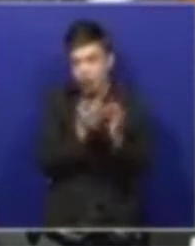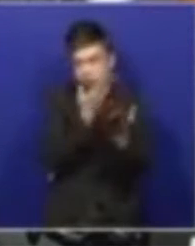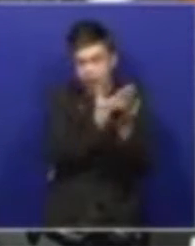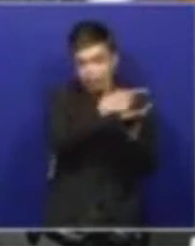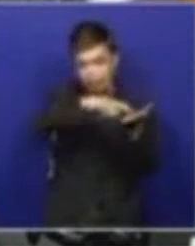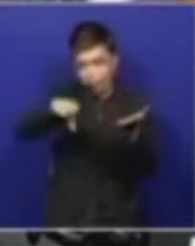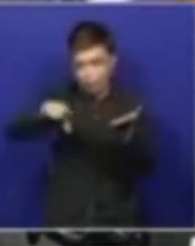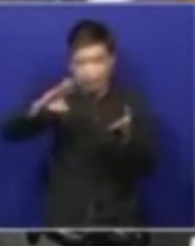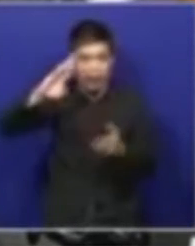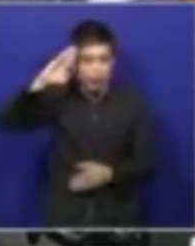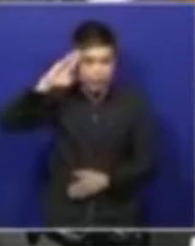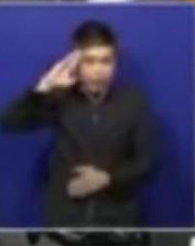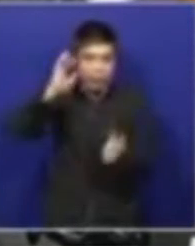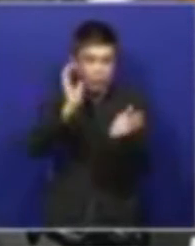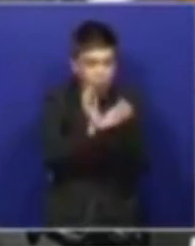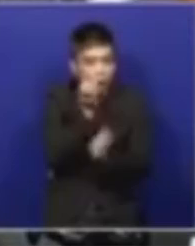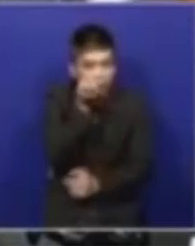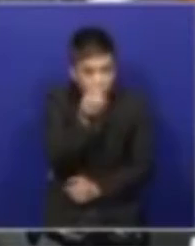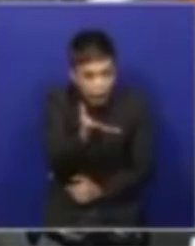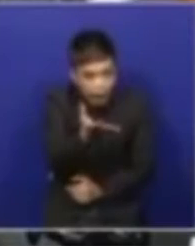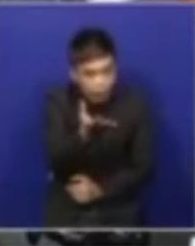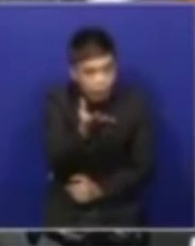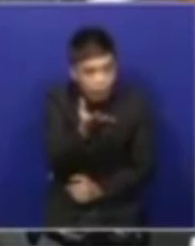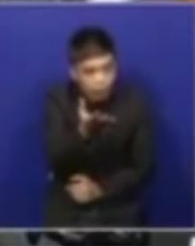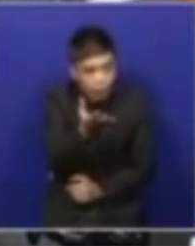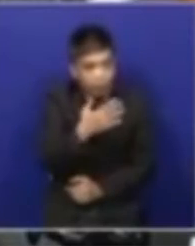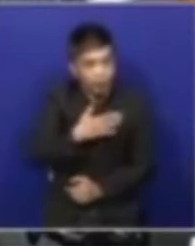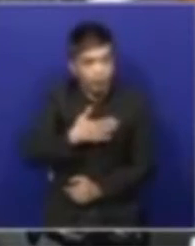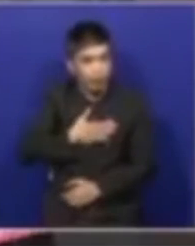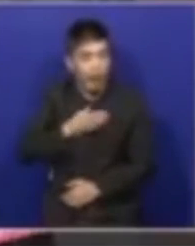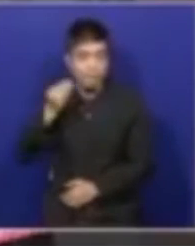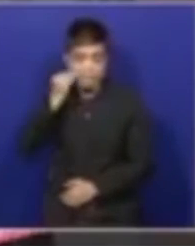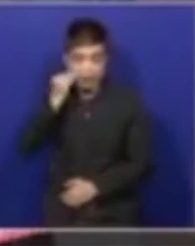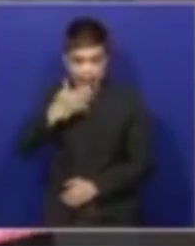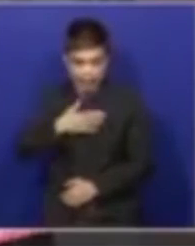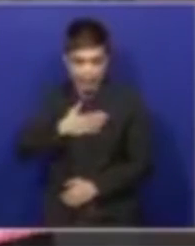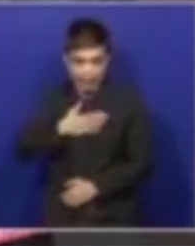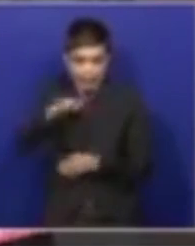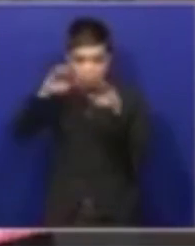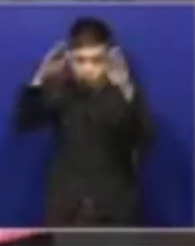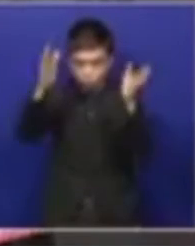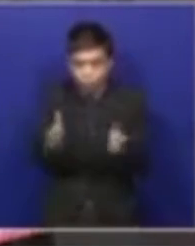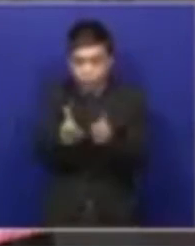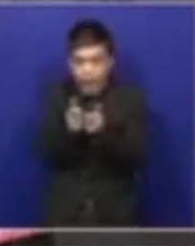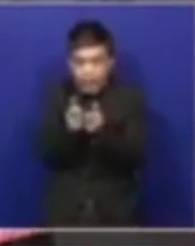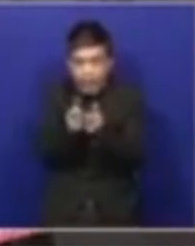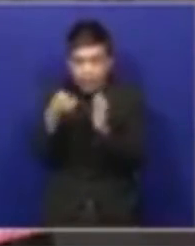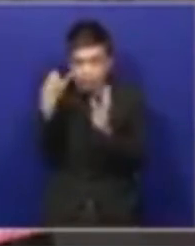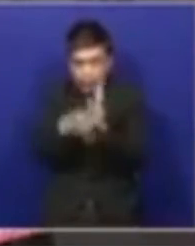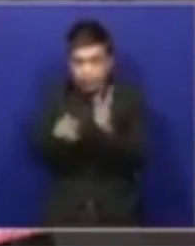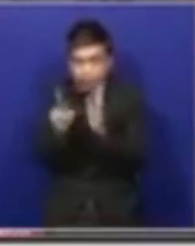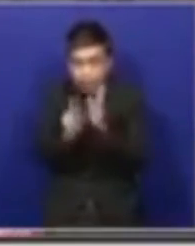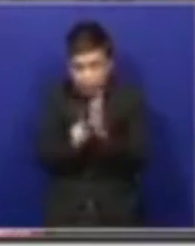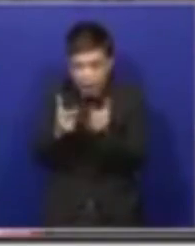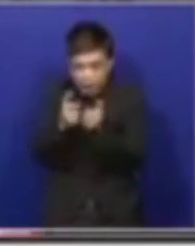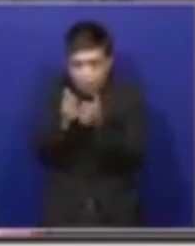าณของตำรวจมากไปหรือเปล่าเพราะที่บ้านผมพี่อภิปรายท่านไว้นะตู้สล็อตยังเต็มบ้านเต็มเมืองนะโชคดีที่ฝ่ายปกครองเขาไปจับ